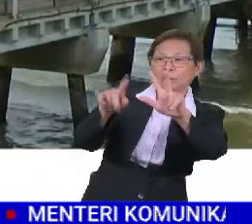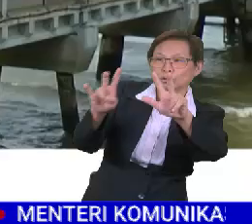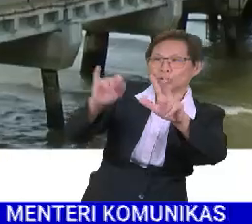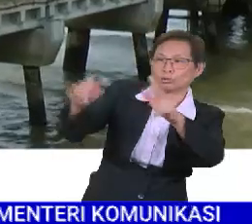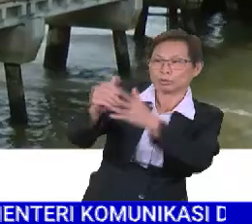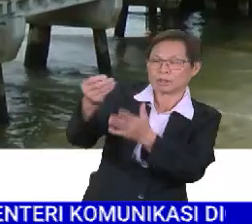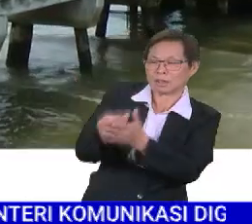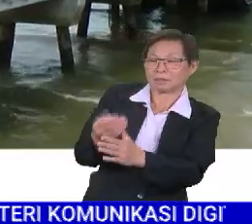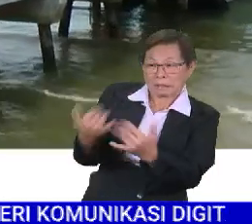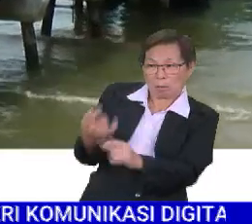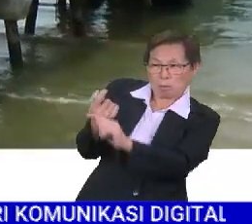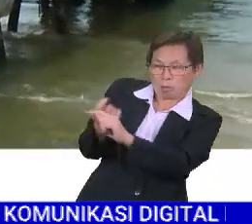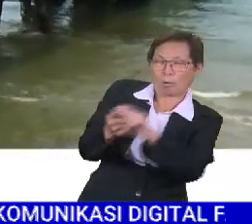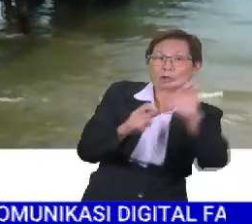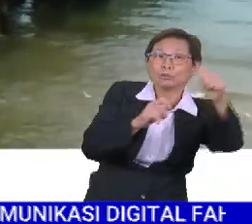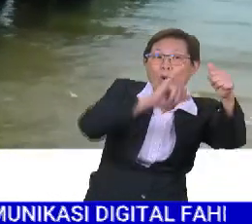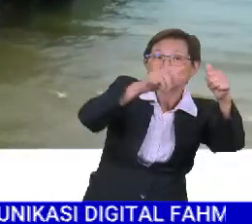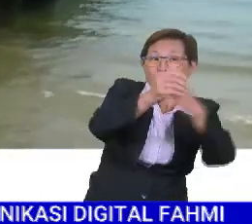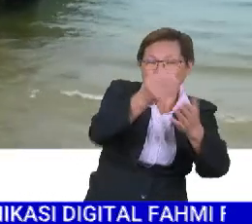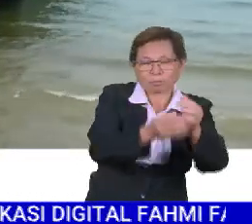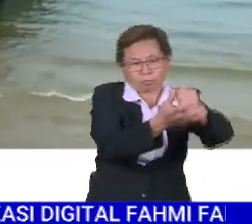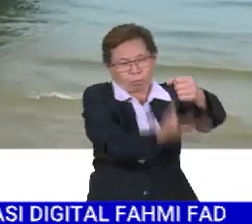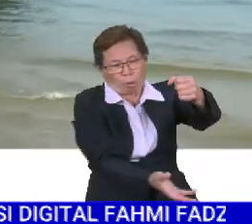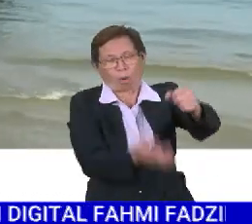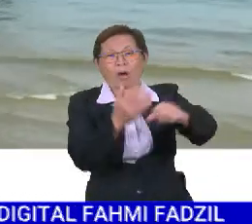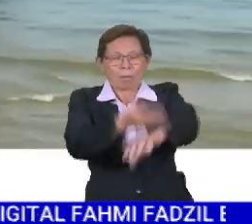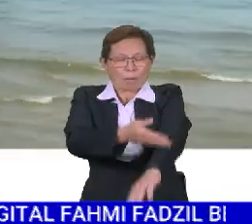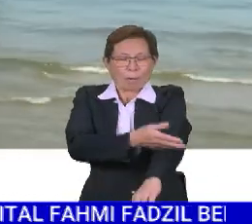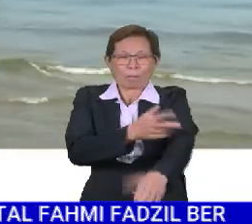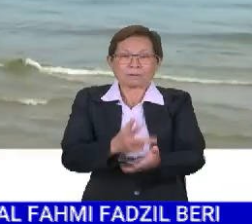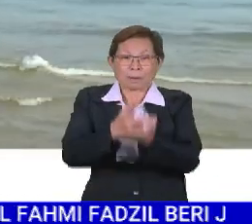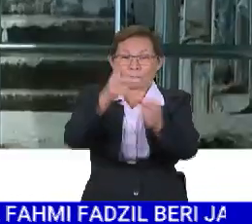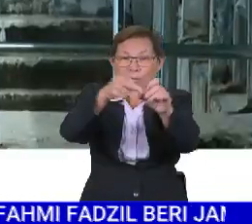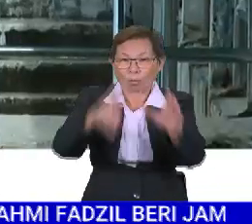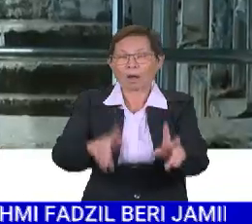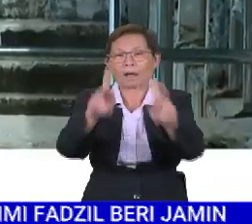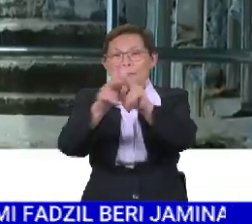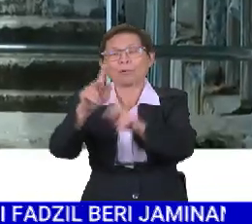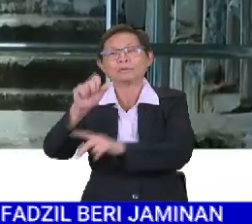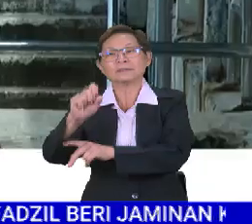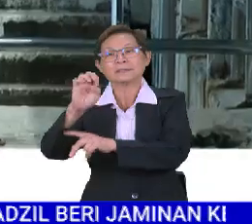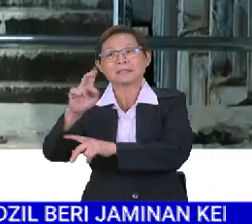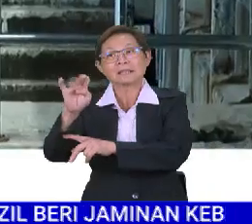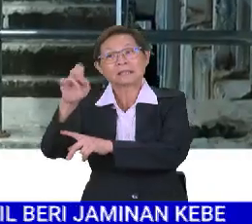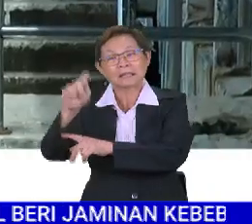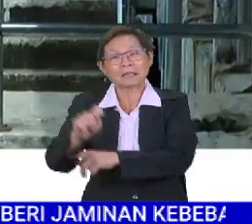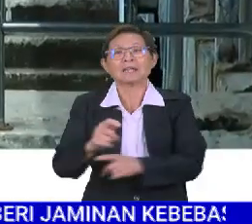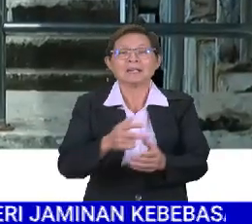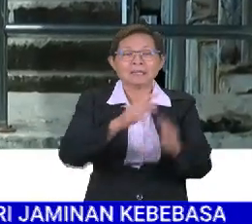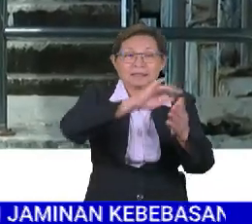Ringgit sebanyak 10 juta Ringgit juga dibentukkan bagi kejam naik taraf j&t penumpang di kampung tekek kemudian